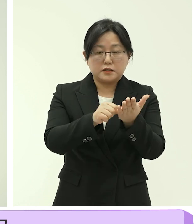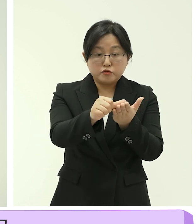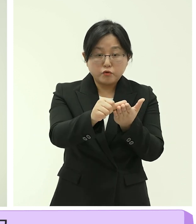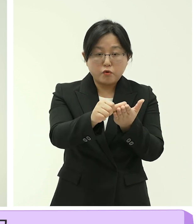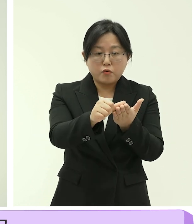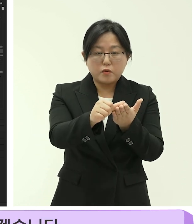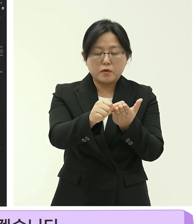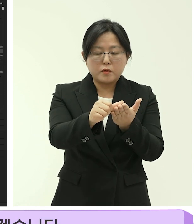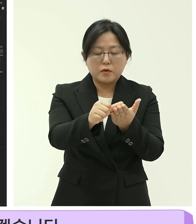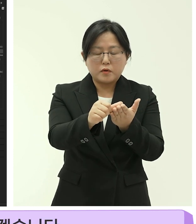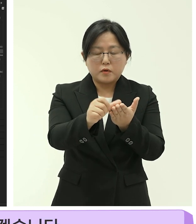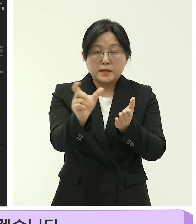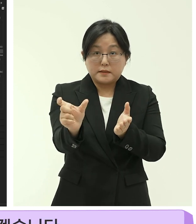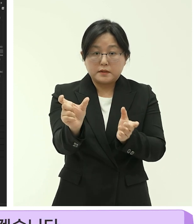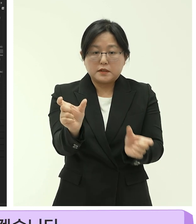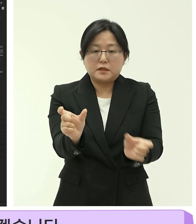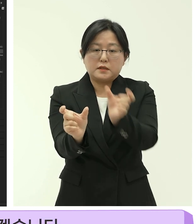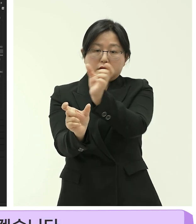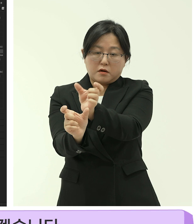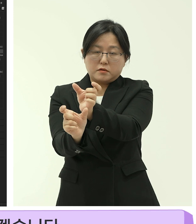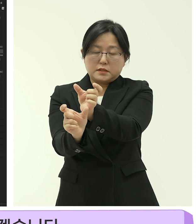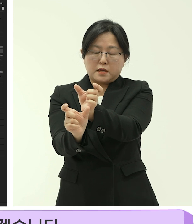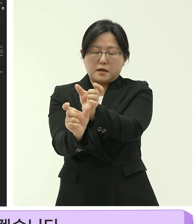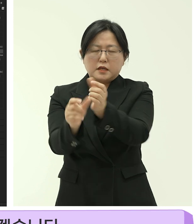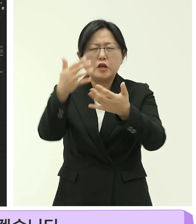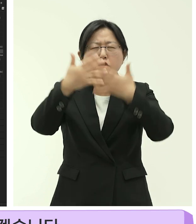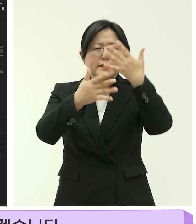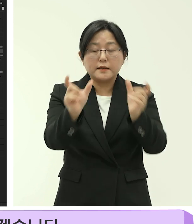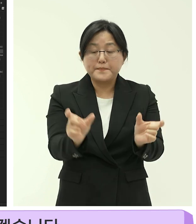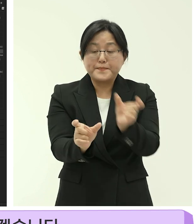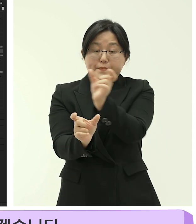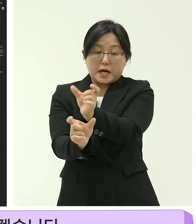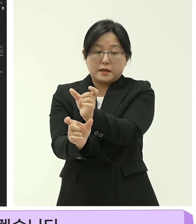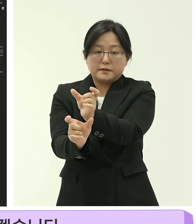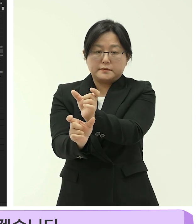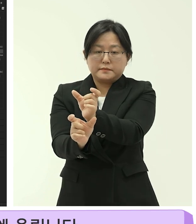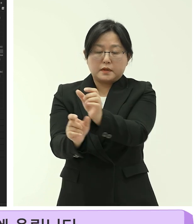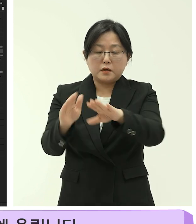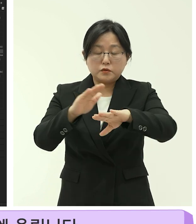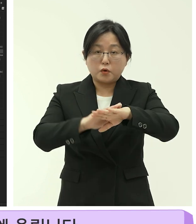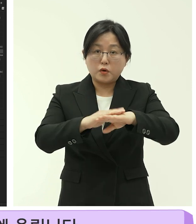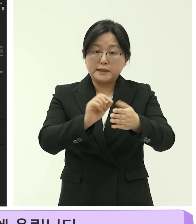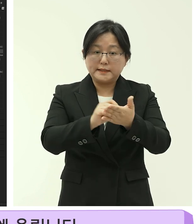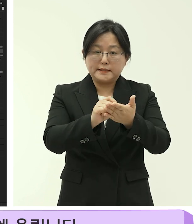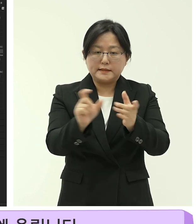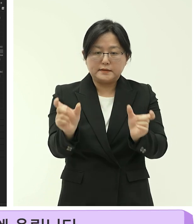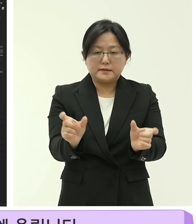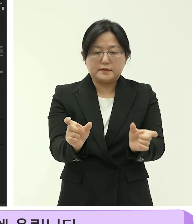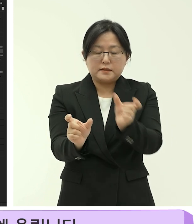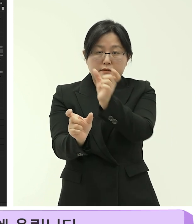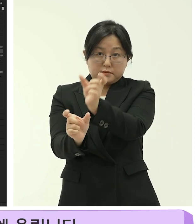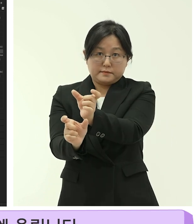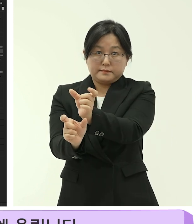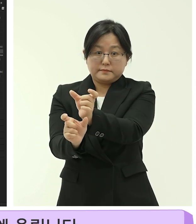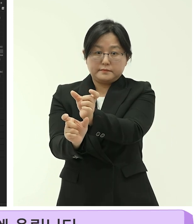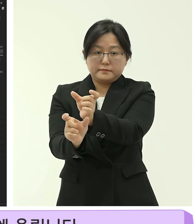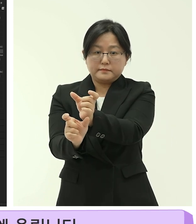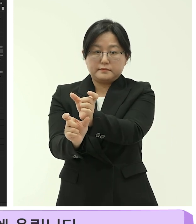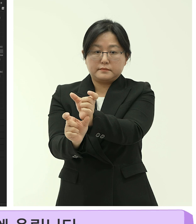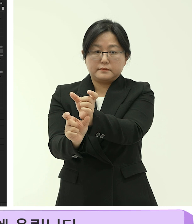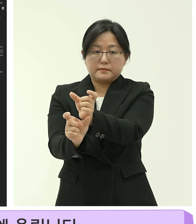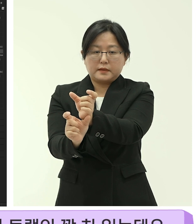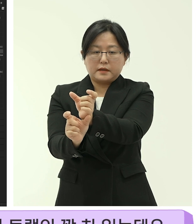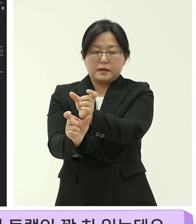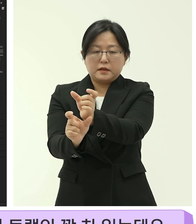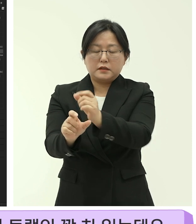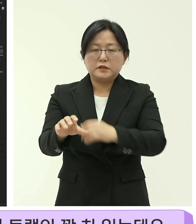매트를 지우고요. 2번 트랙에 또 다른 영상을 올려보겠습니다. 자, 손글씨 영상 클립을 이렇게 2번 트랙에